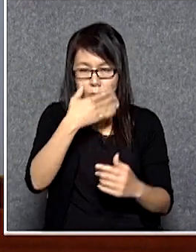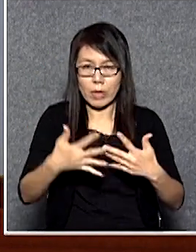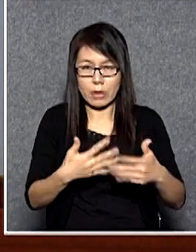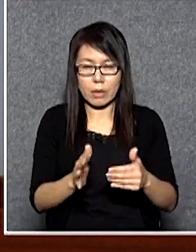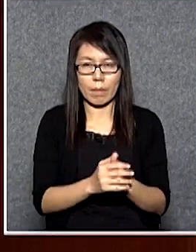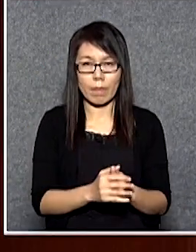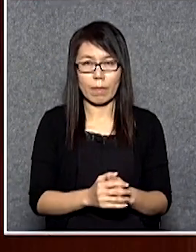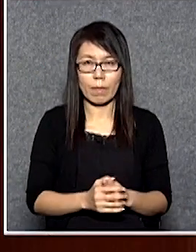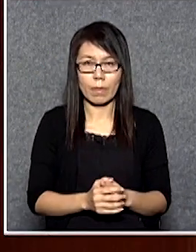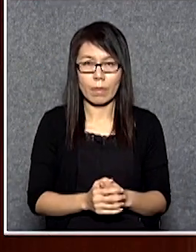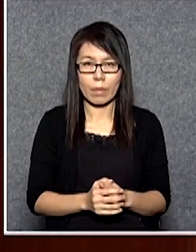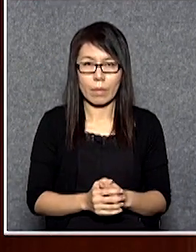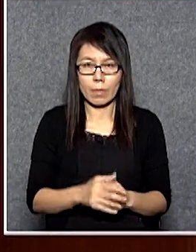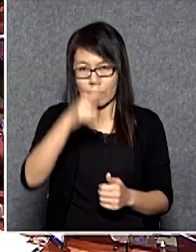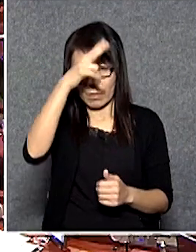長。